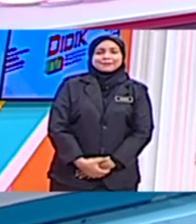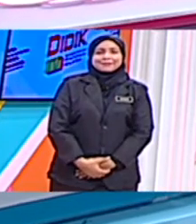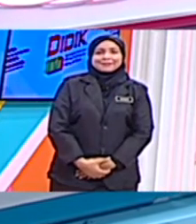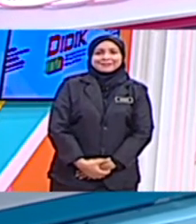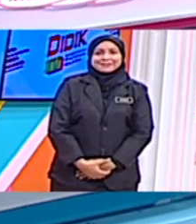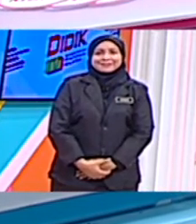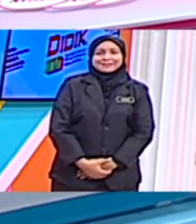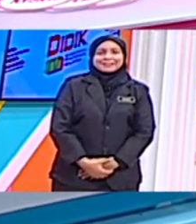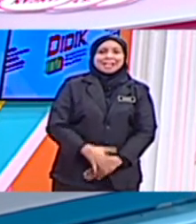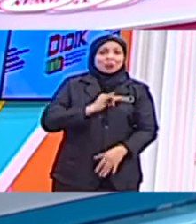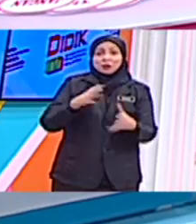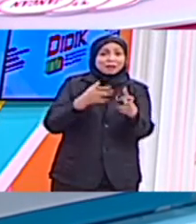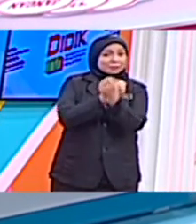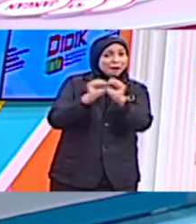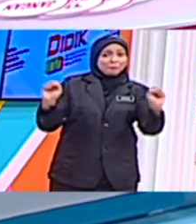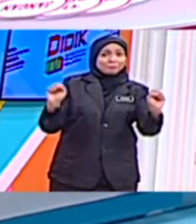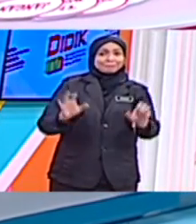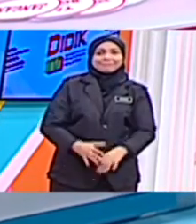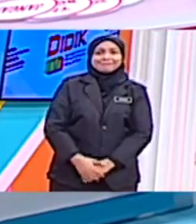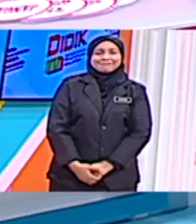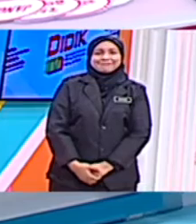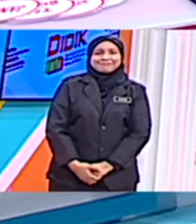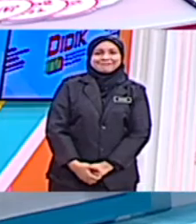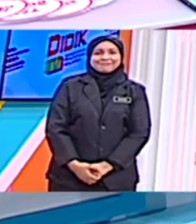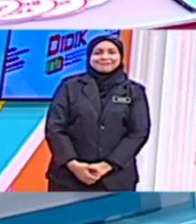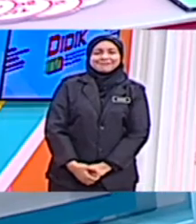siap. Cepatnya kalah cikgu.